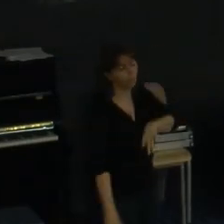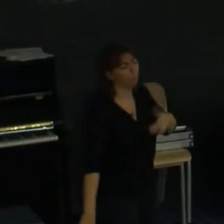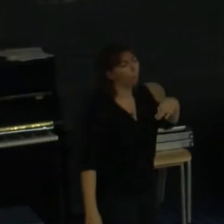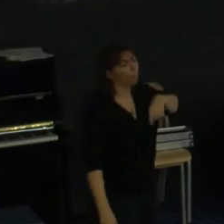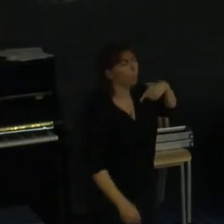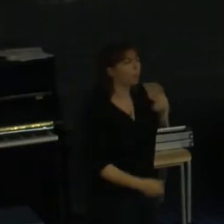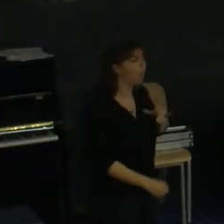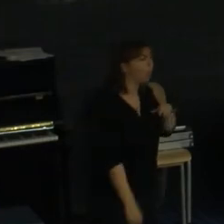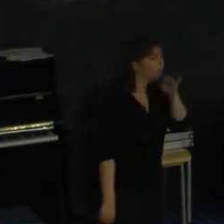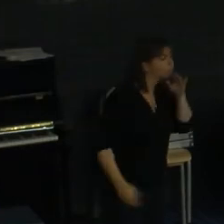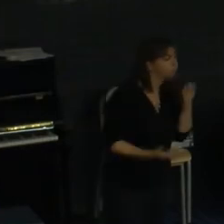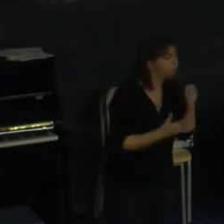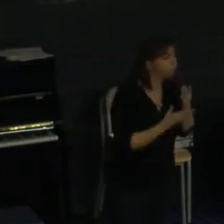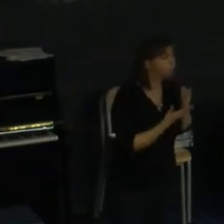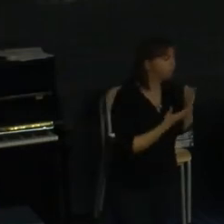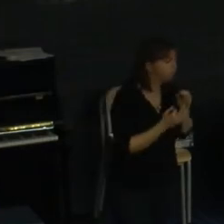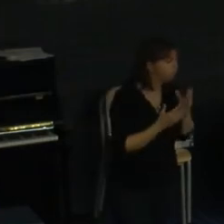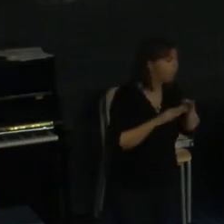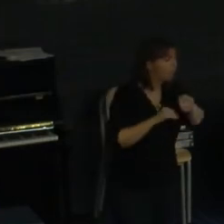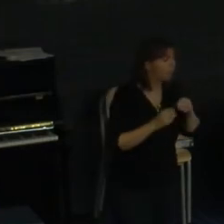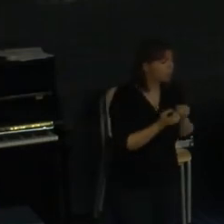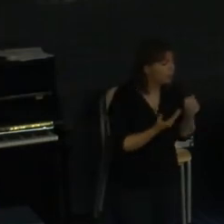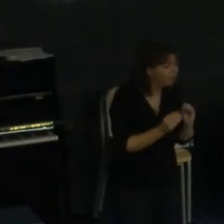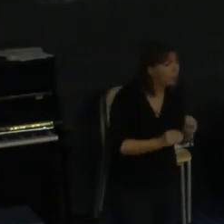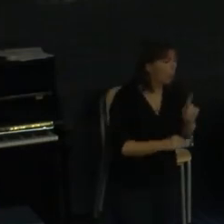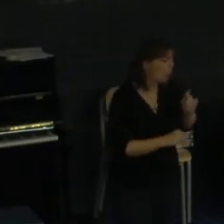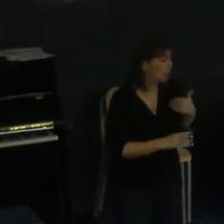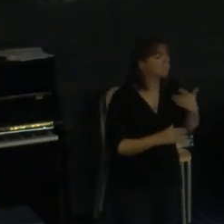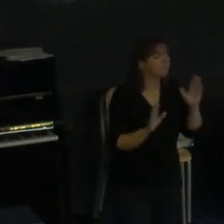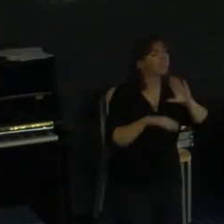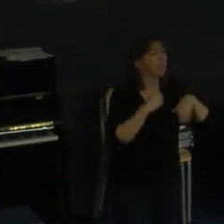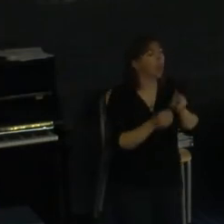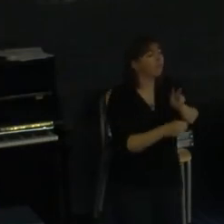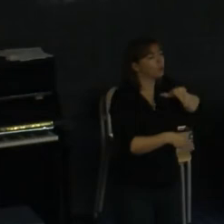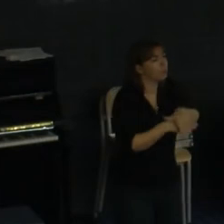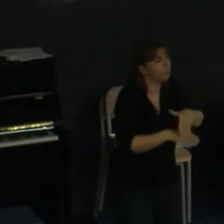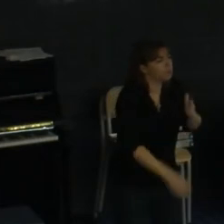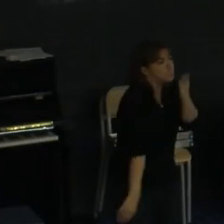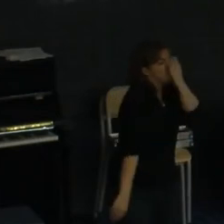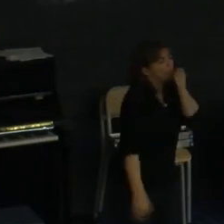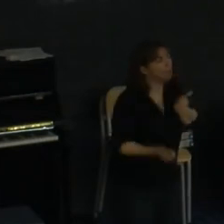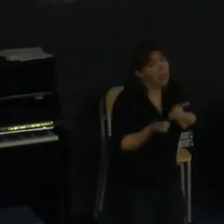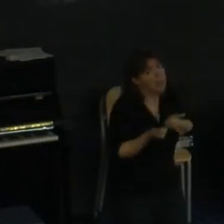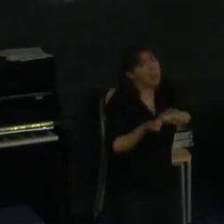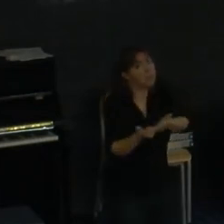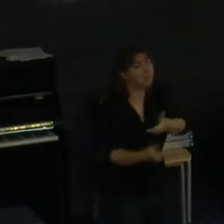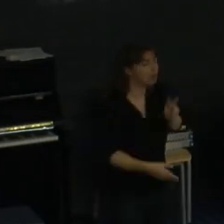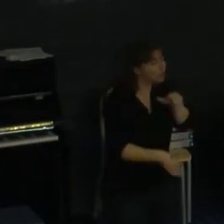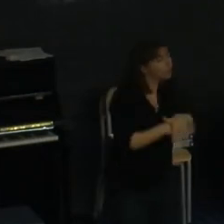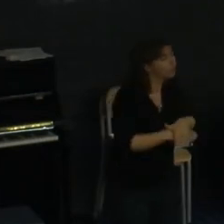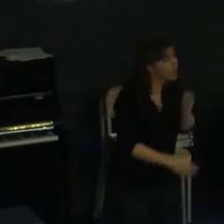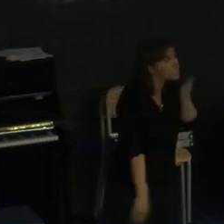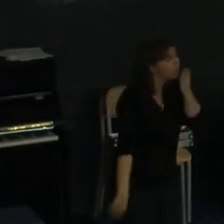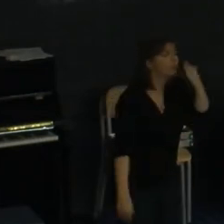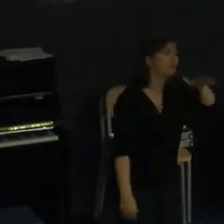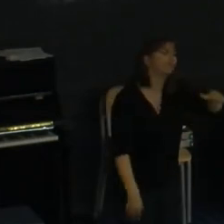un peu ma carrière de développeur, on a livré un vendredi soir. Pourquoi un vendredi soir? Parce que vous savez bien, les vendredis